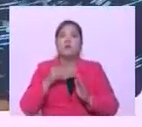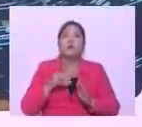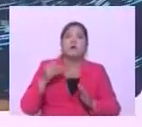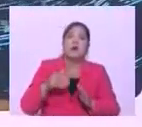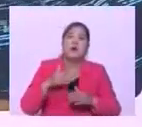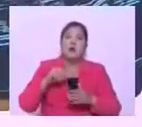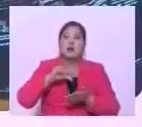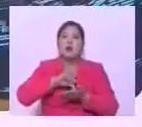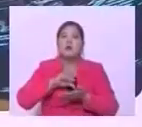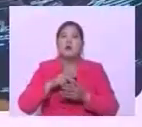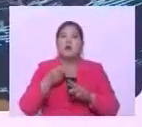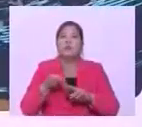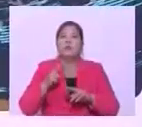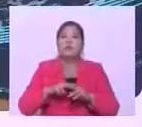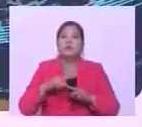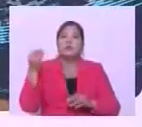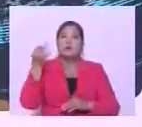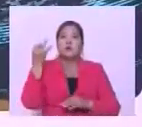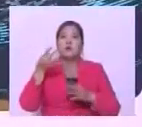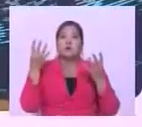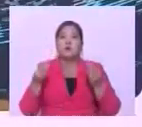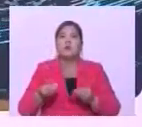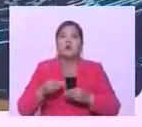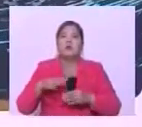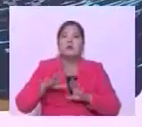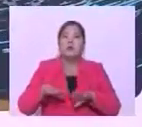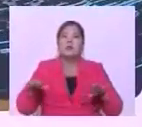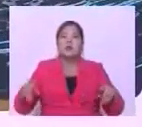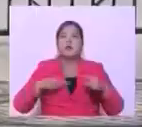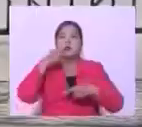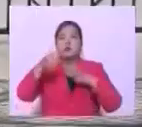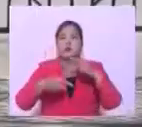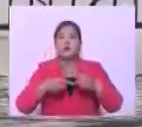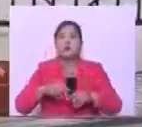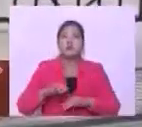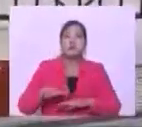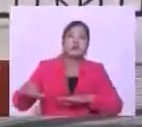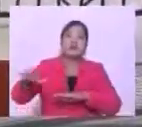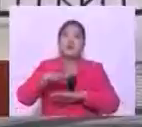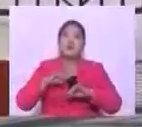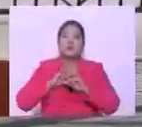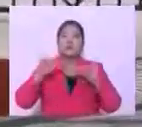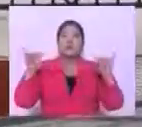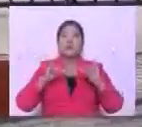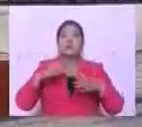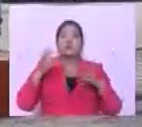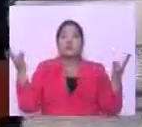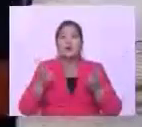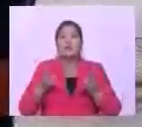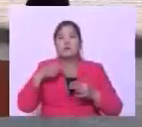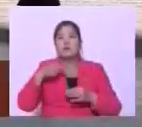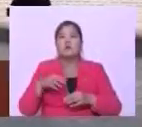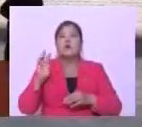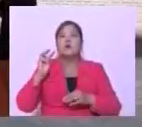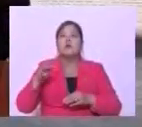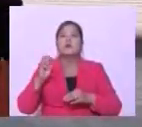Бұл тарихи күн балалардың болашағы мен елдің дамуы үшін маңызды дейді ол. Мәншүк Құрбанбаева қаладағы көпбалалы